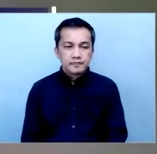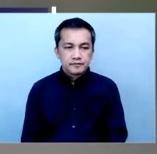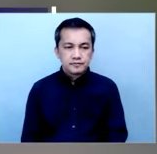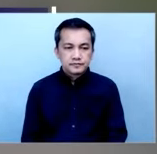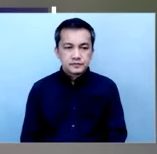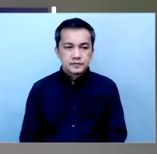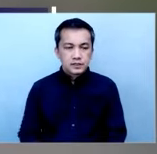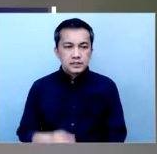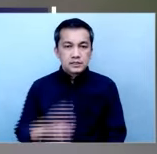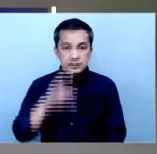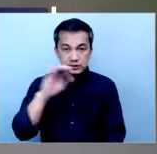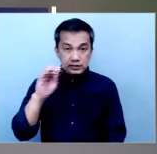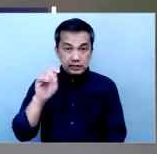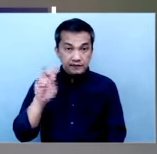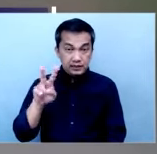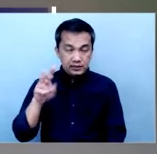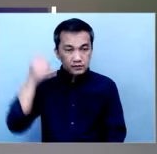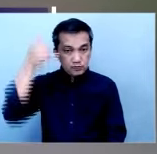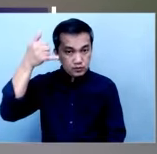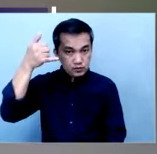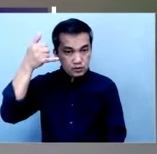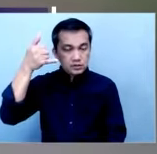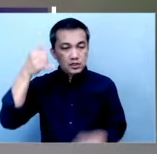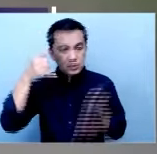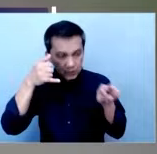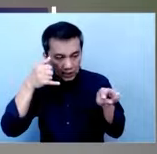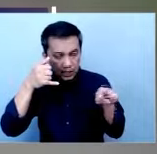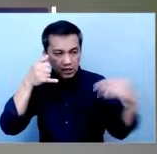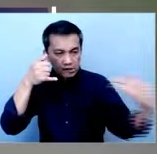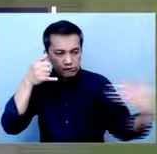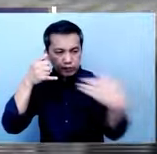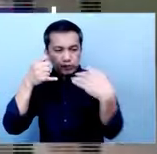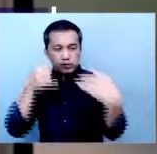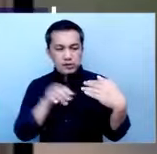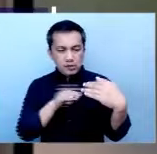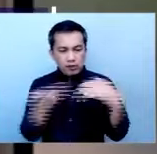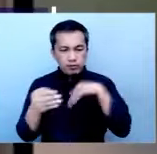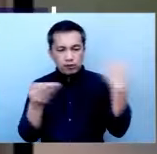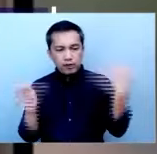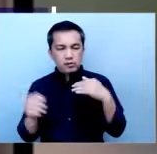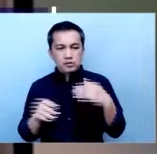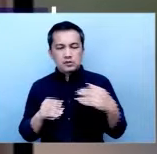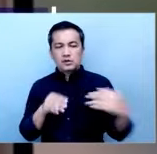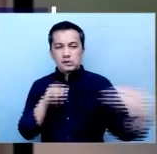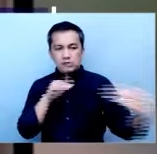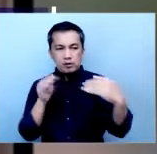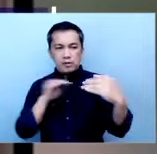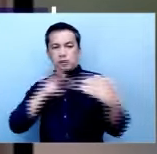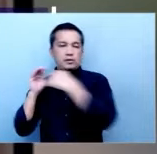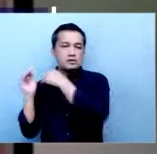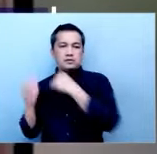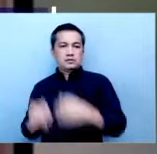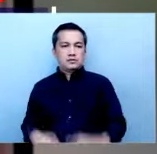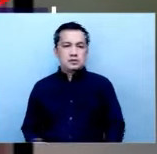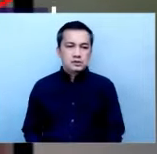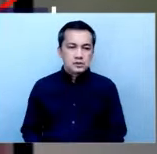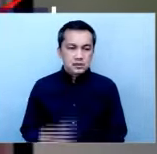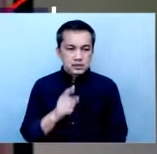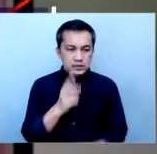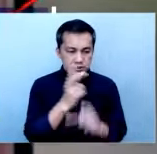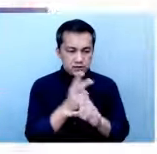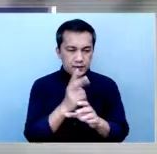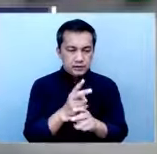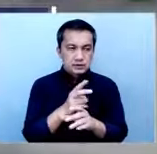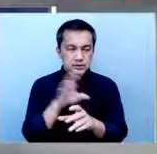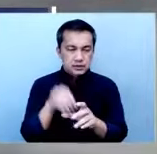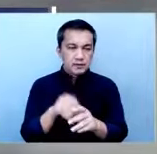Sapul din sa CCTV footage na ito kung paanong inararo ng truck ang mga sasakyan. Kabilang sa nasa pool ng truck ang isang utility van at